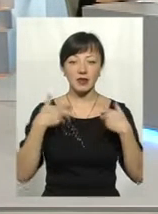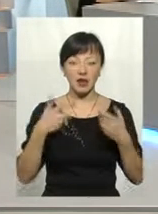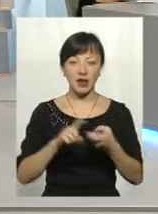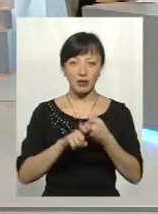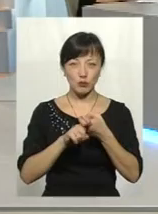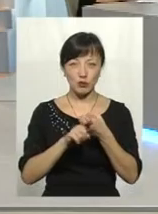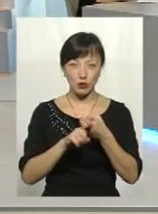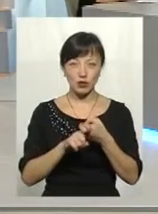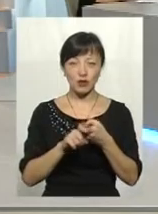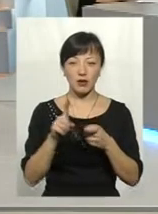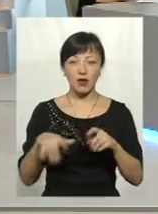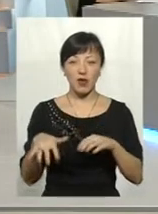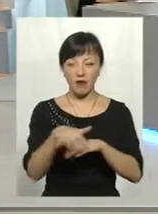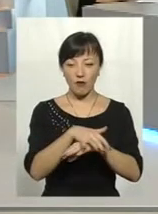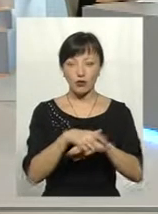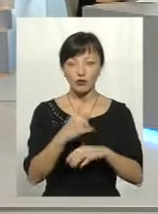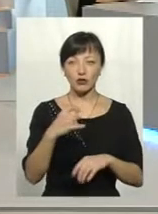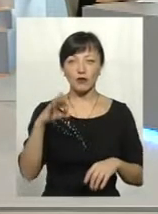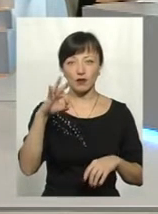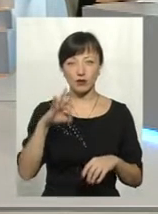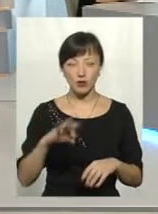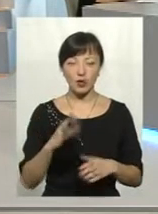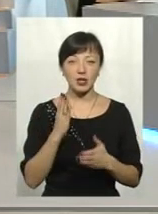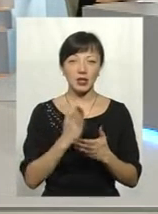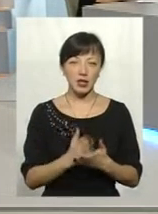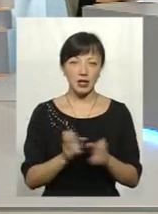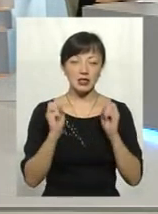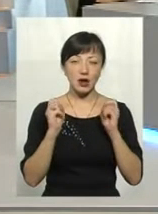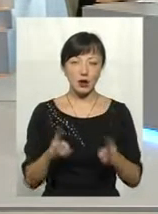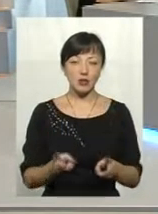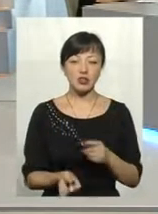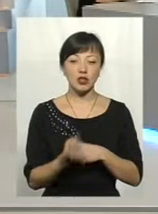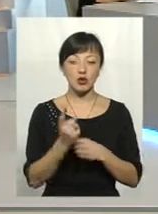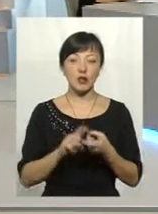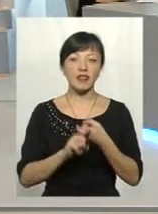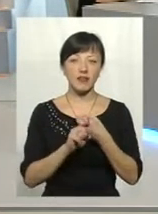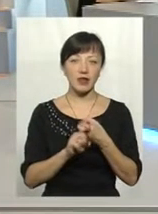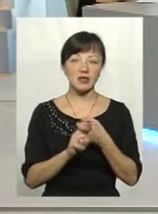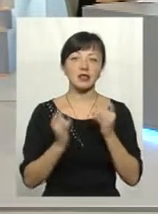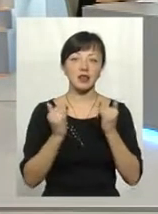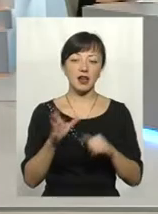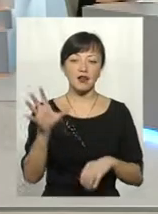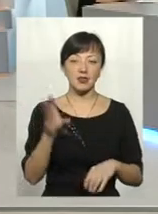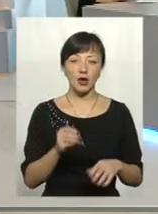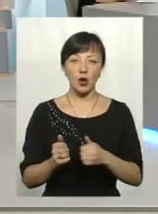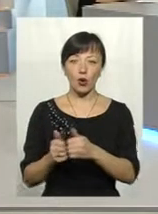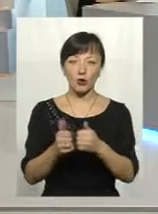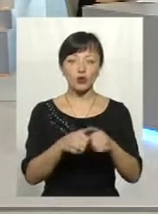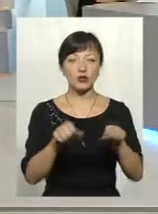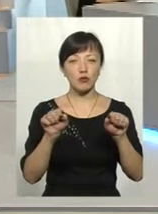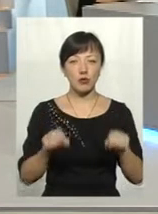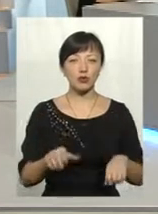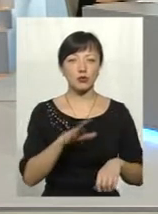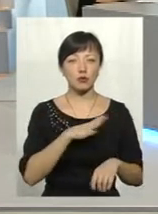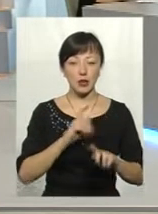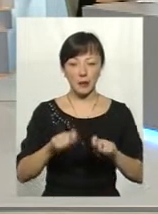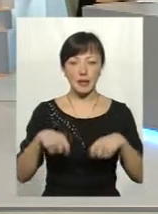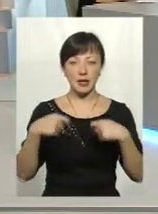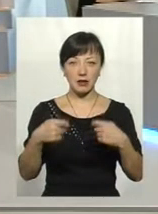на околишнє середовище, і вже 100% є загрозою, джерелом інфекції є загрозою для всіх оточуючих і можуть бути